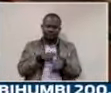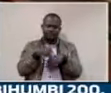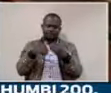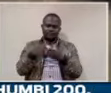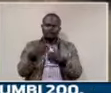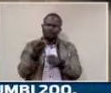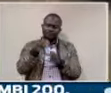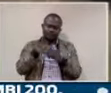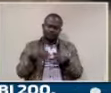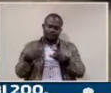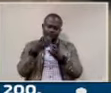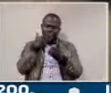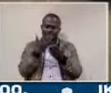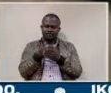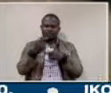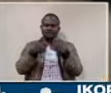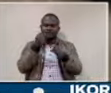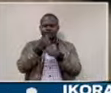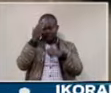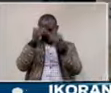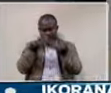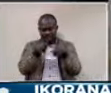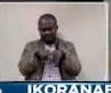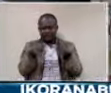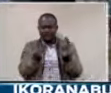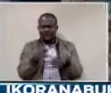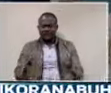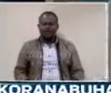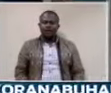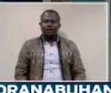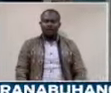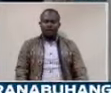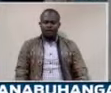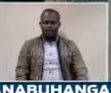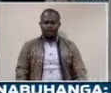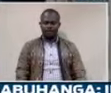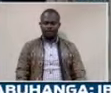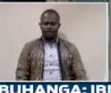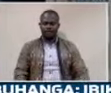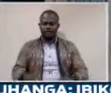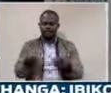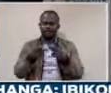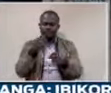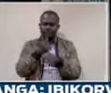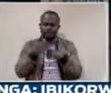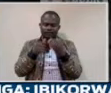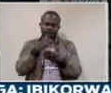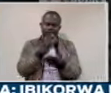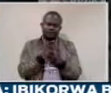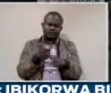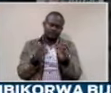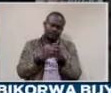buryo bazasubukura akazi uko byari bisanzwe. Aho nakoraga nanjye hagiye cyageze ndahagarara, ariko nyuma